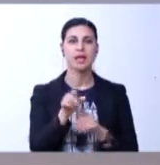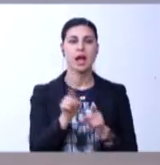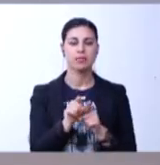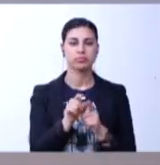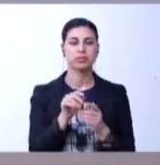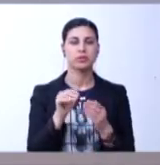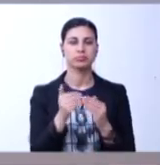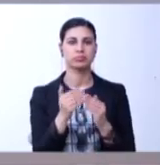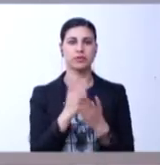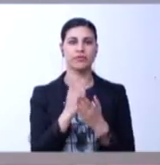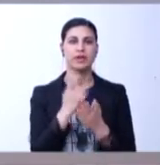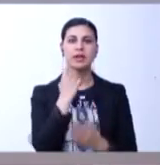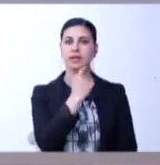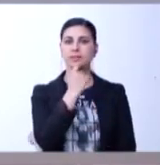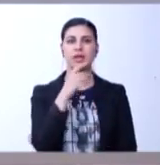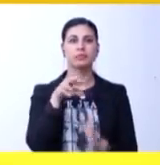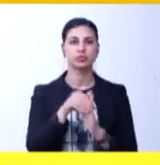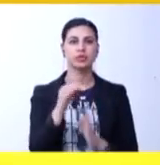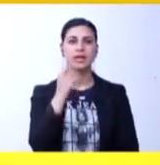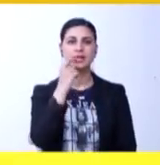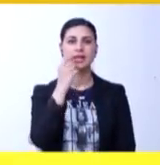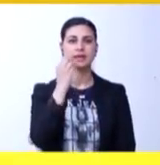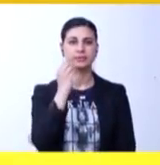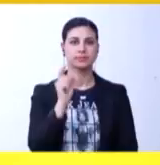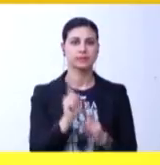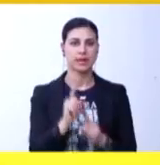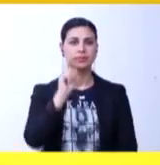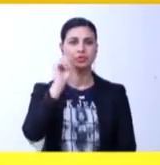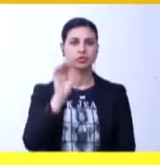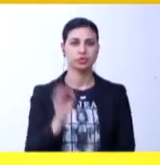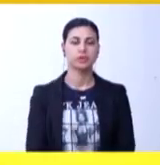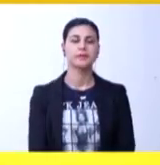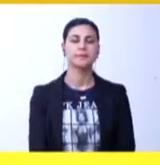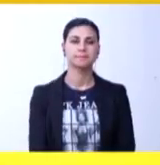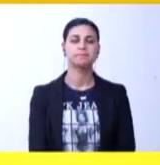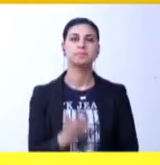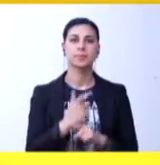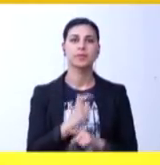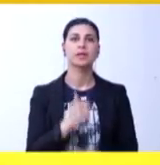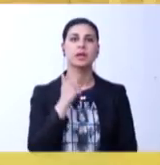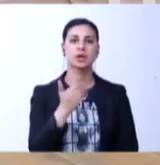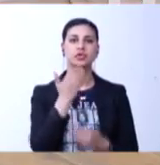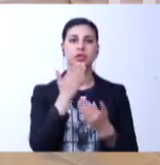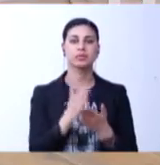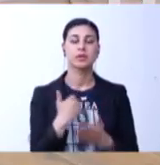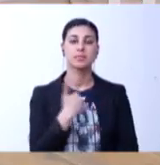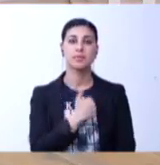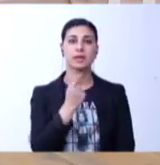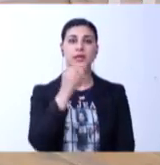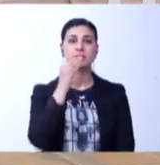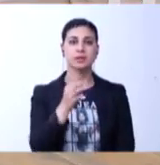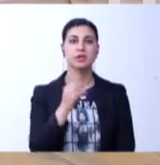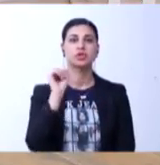თვალყურის მიზეზი იყოს. დიახ. ენის მოკვნეტა. ძალიან კარგი შეკითხვა არის. მე მინდა რომ ერთი რაღაცა აღვნიშნო, რომ